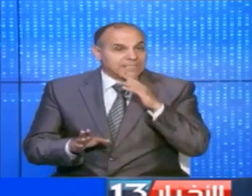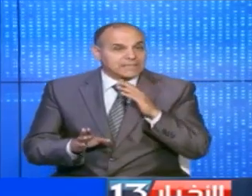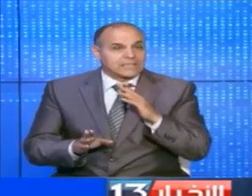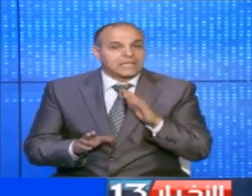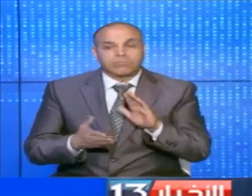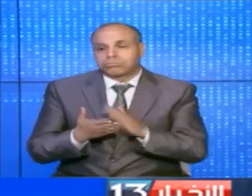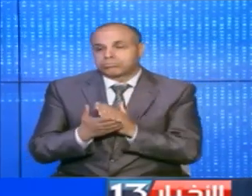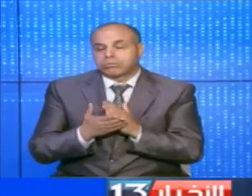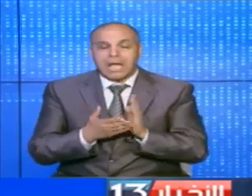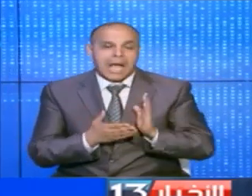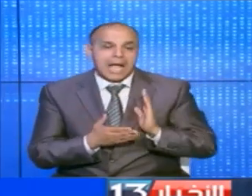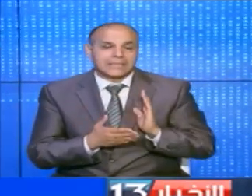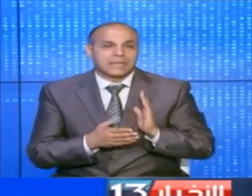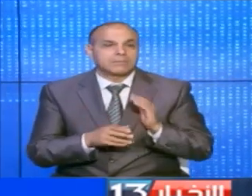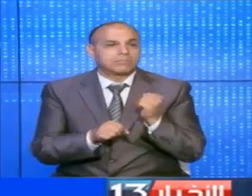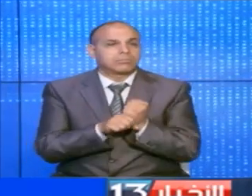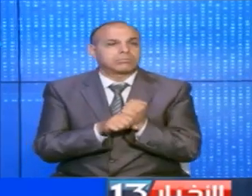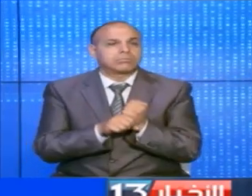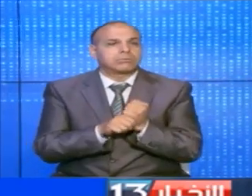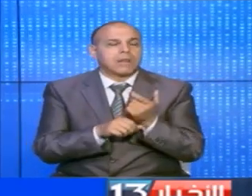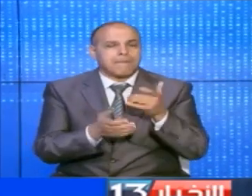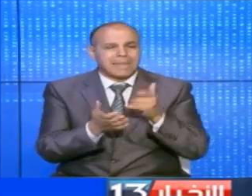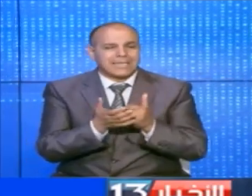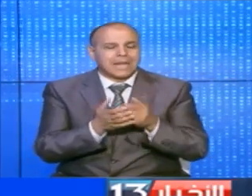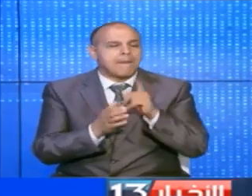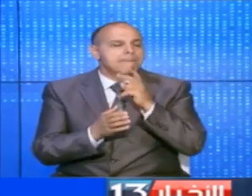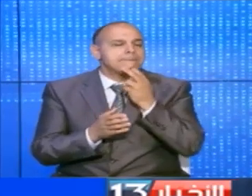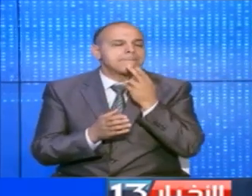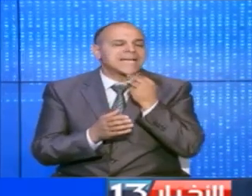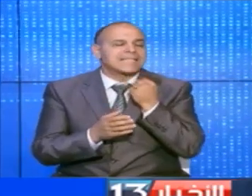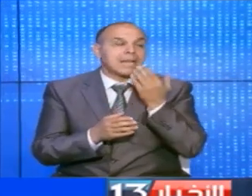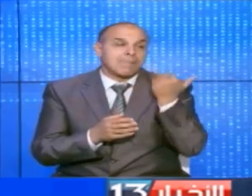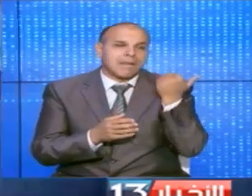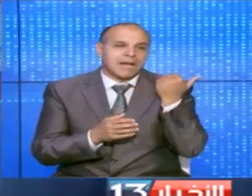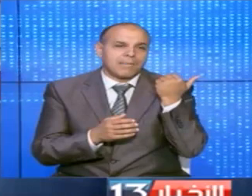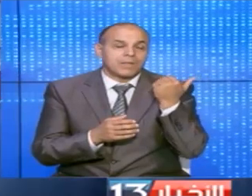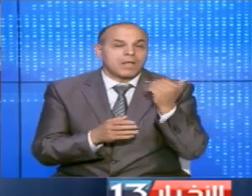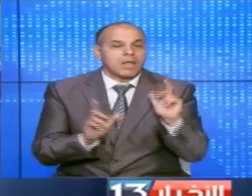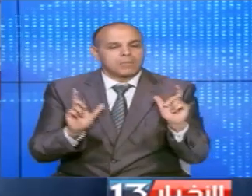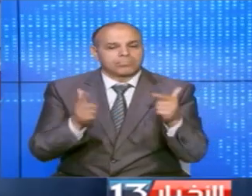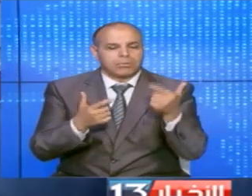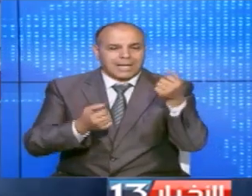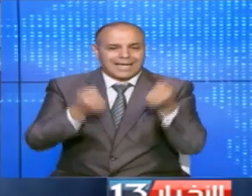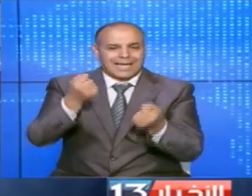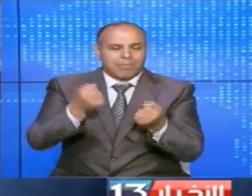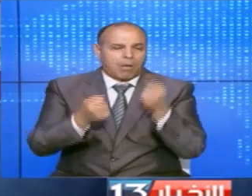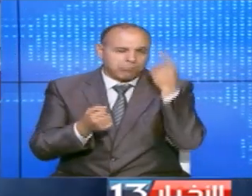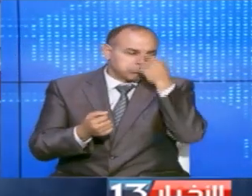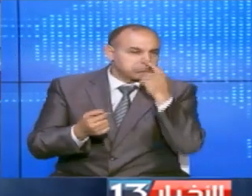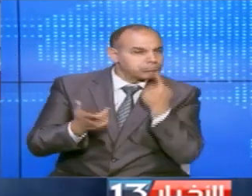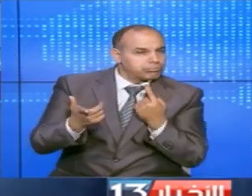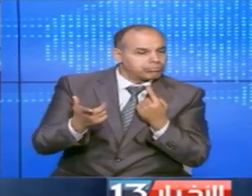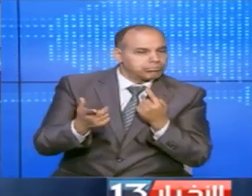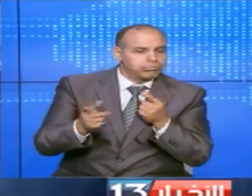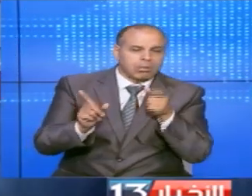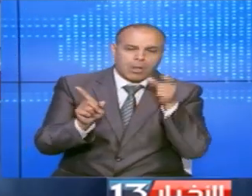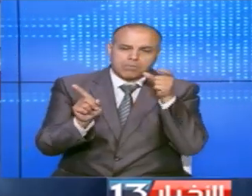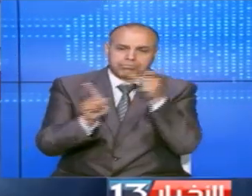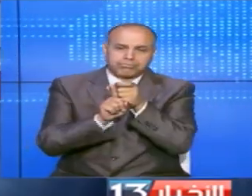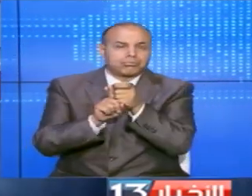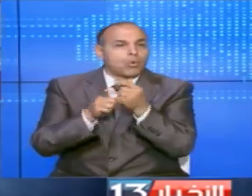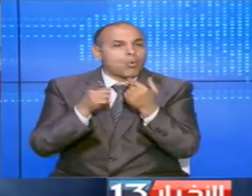التشكيلات العسكريه العامله بمنطقه المره ببلدان ليله البارحه من حجز سياره مشبوهه واجبا لراكبيها